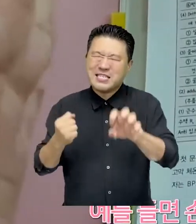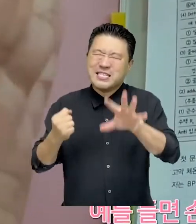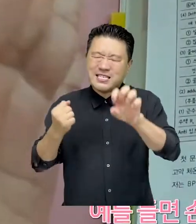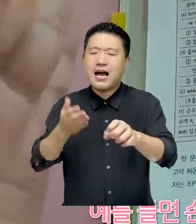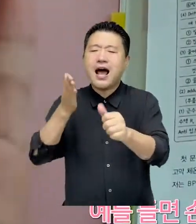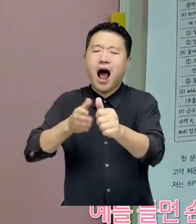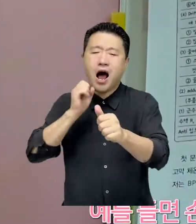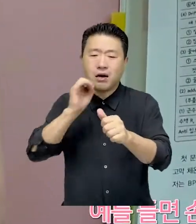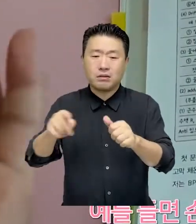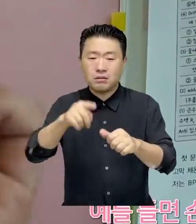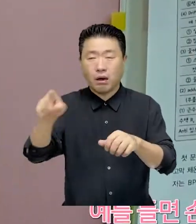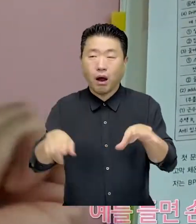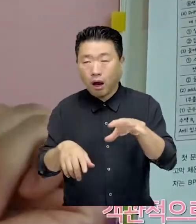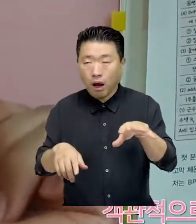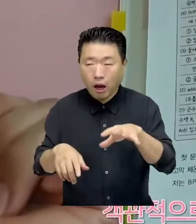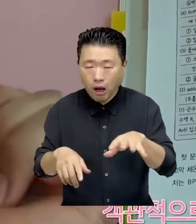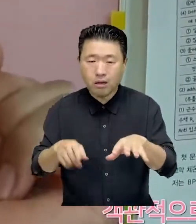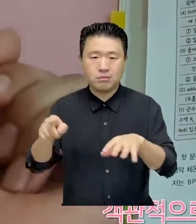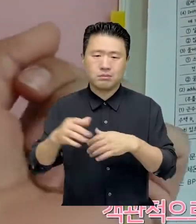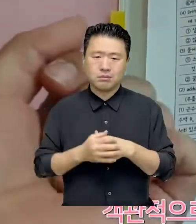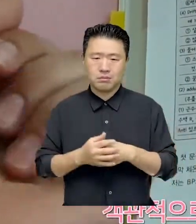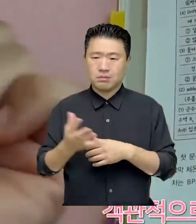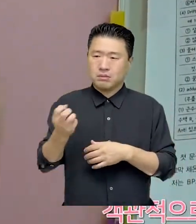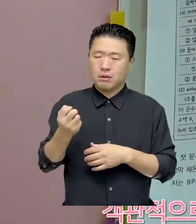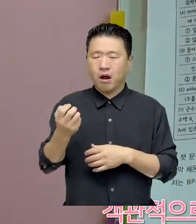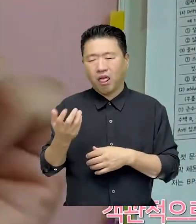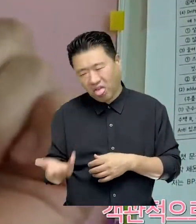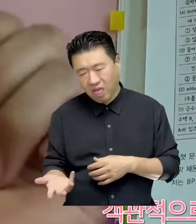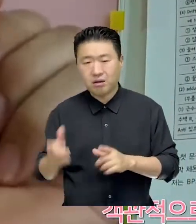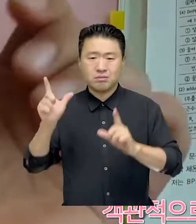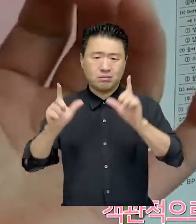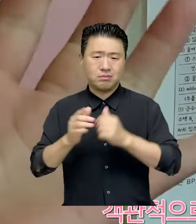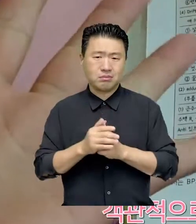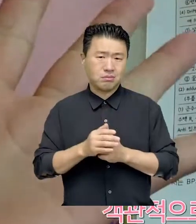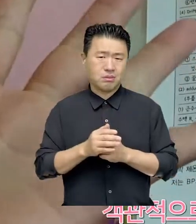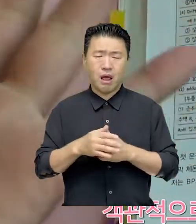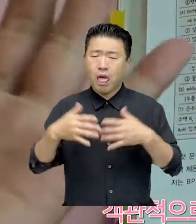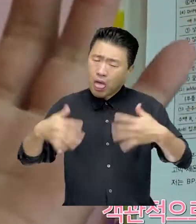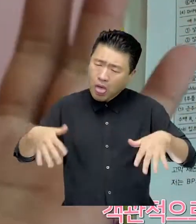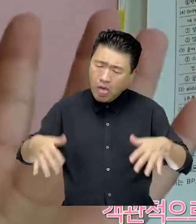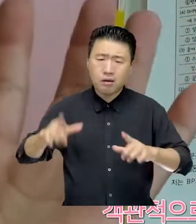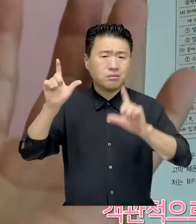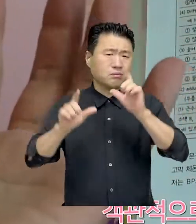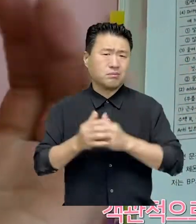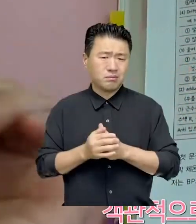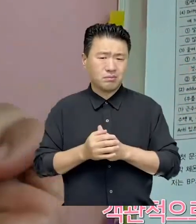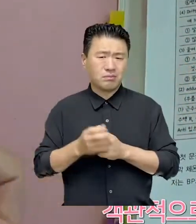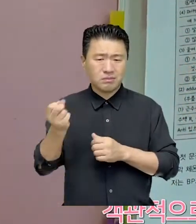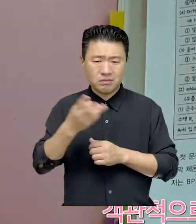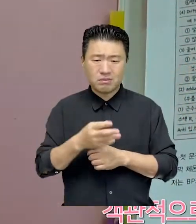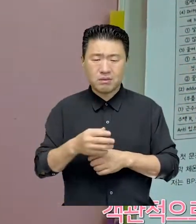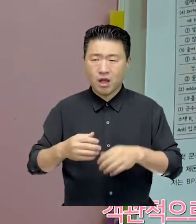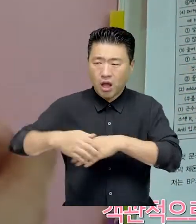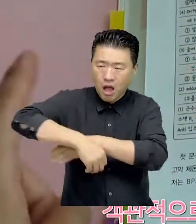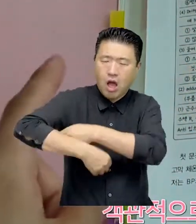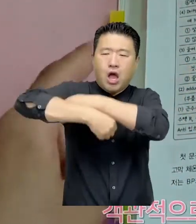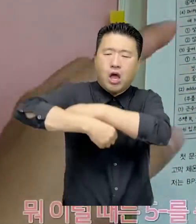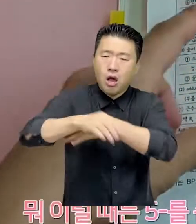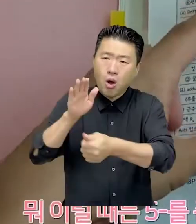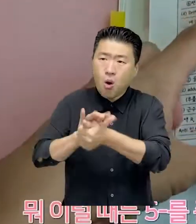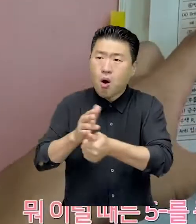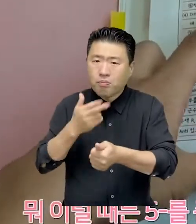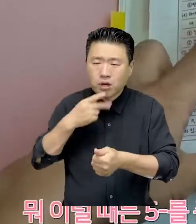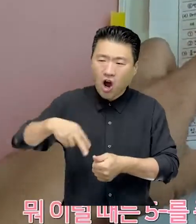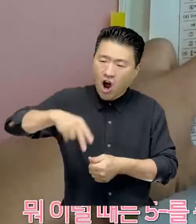돌아가거나 힘을 주세요 했는데 버티지 못하거나, 아니면 쥐는 힘이 떨어지거나 주관적으로 허약감을 호소하거나, 아니면 뭐 부축 없이 못